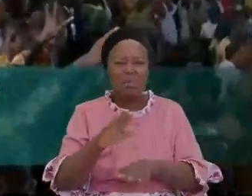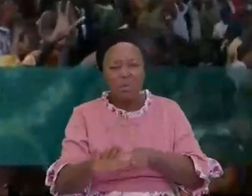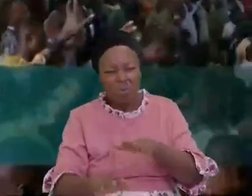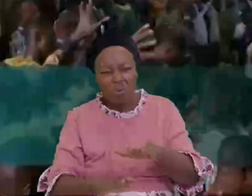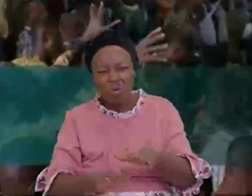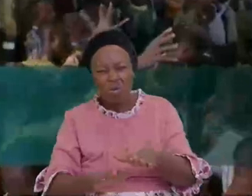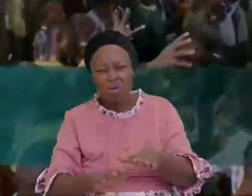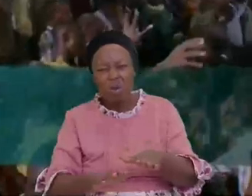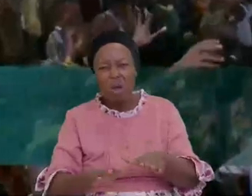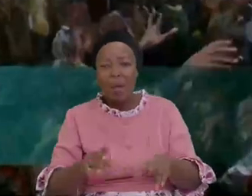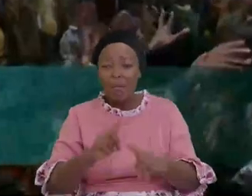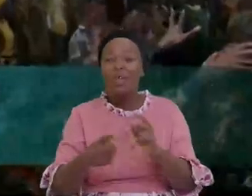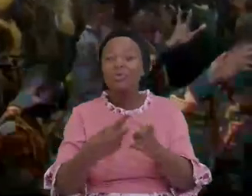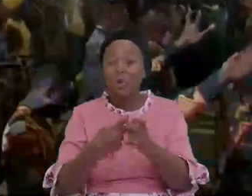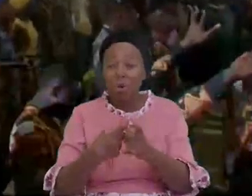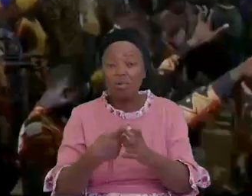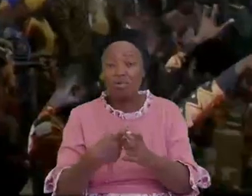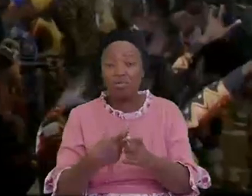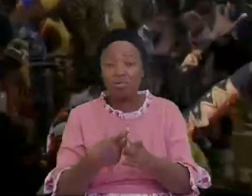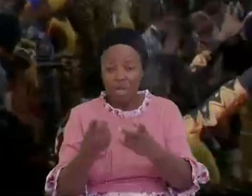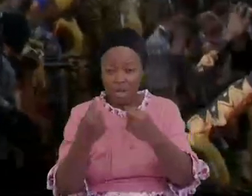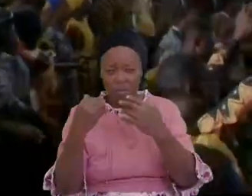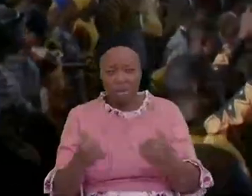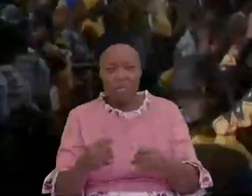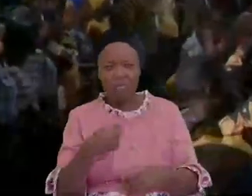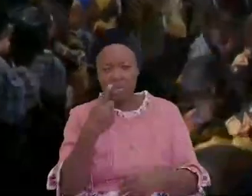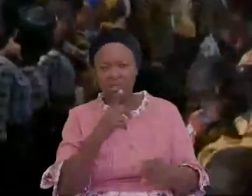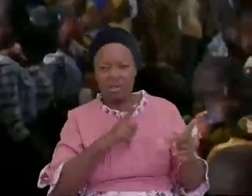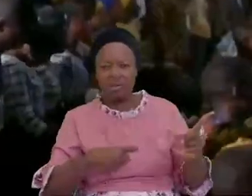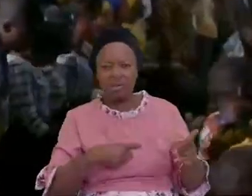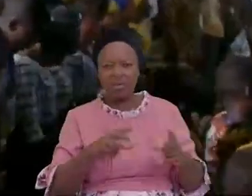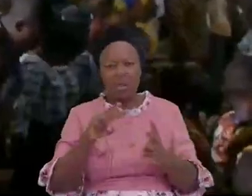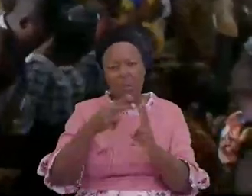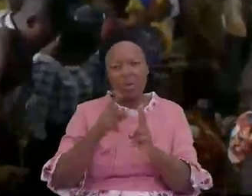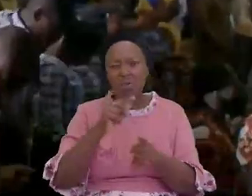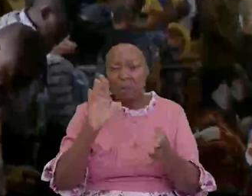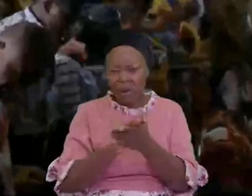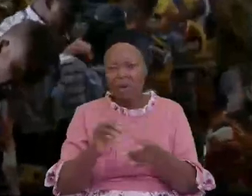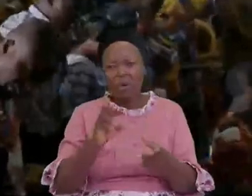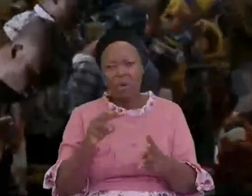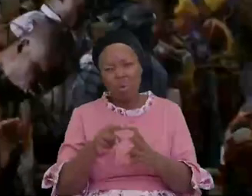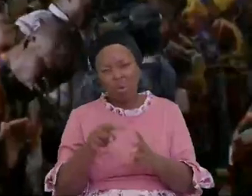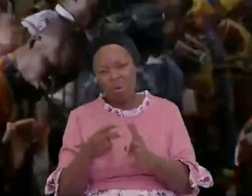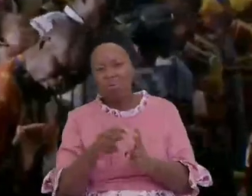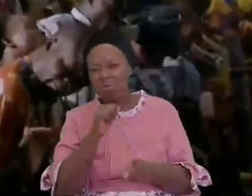Il ne faut pas marcher court. Parle au Seigneur maintenant. Que tu sois marié ou pas,